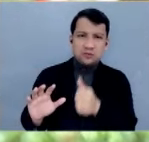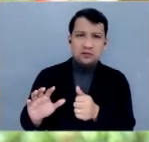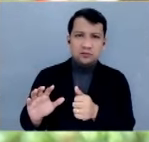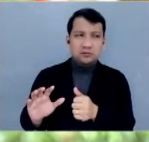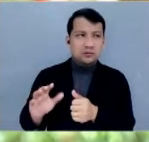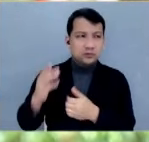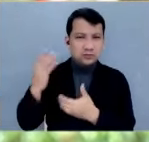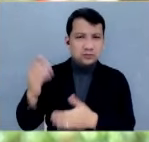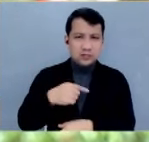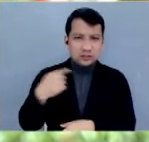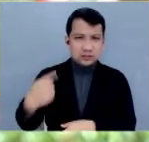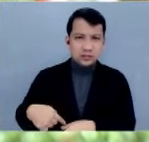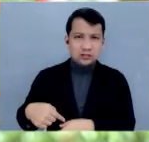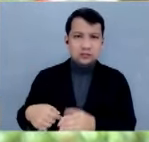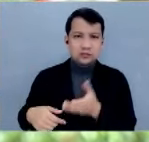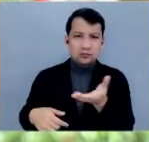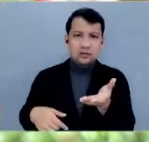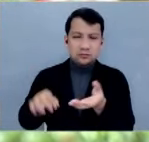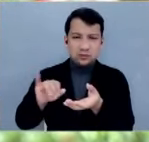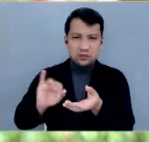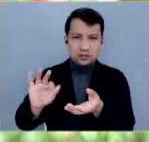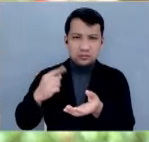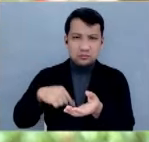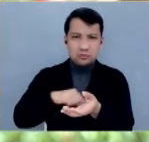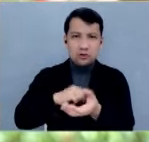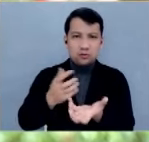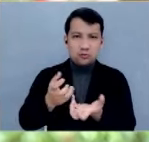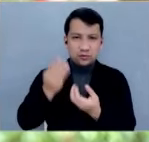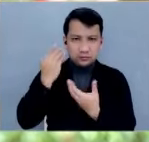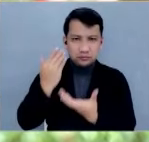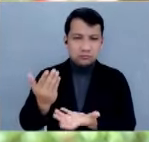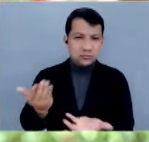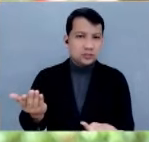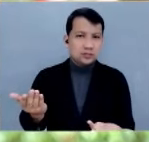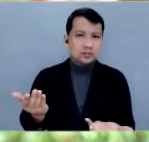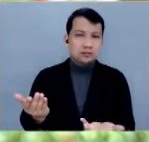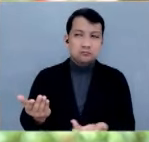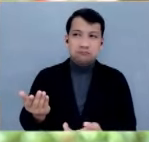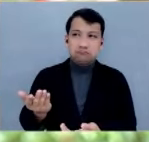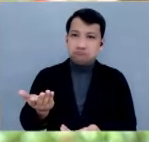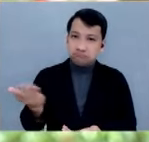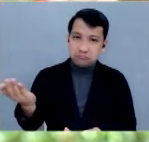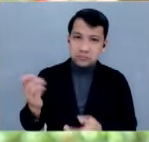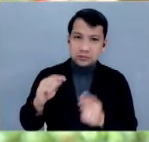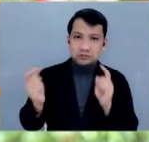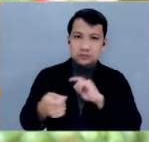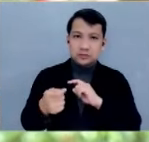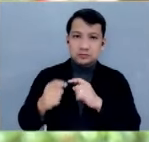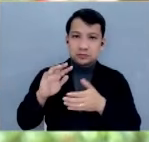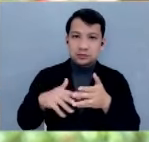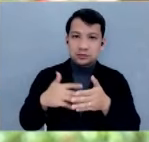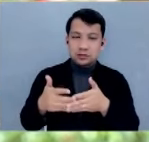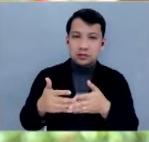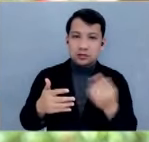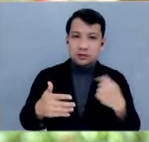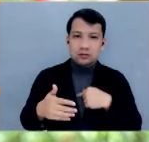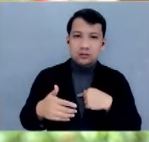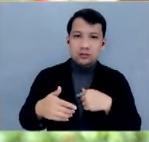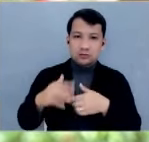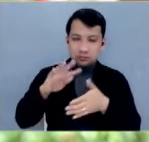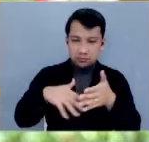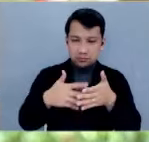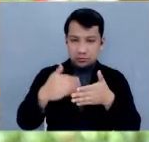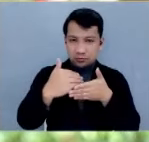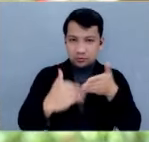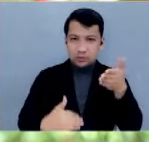Chinese vessels at kung sakali man po ay sabihin natin magbago ng onti yung ating itinerary at ang ating ruta,